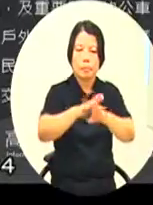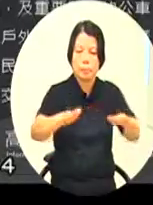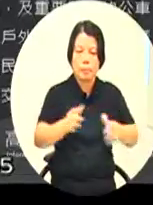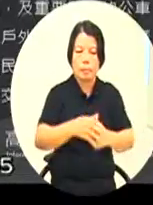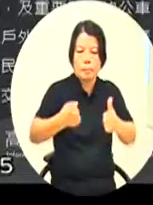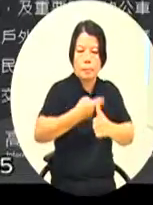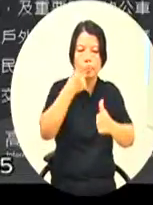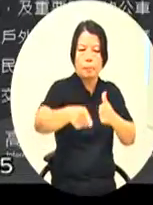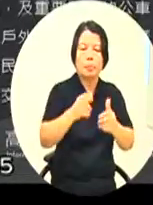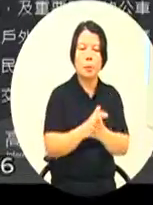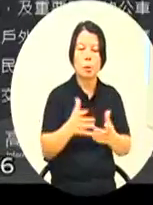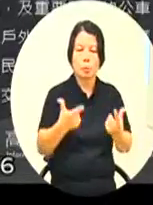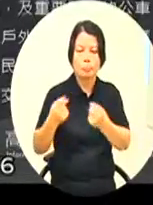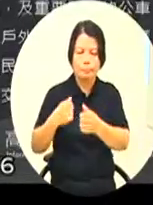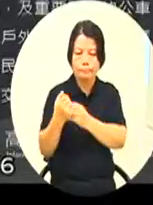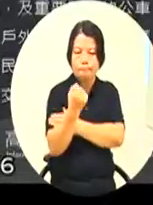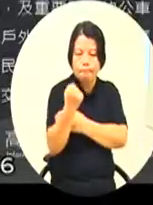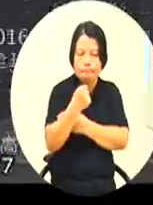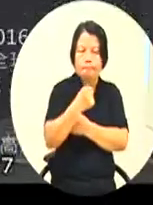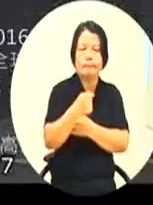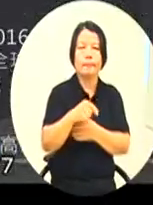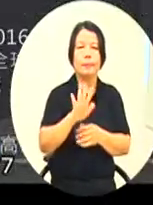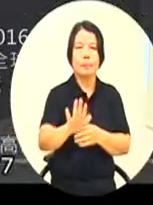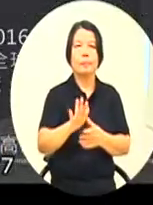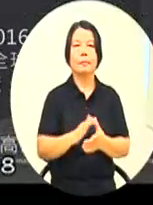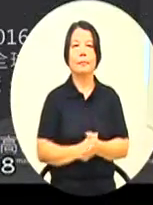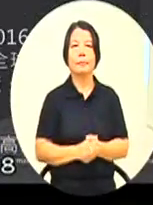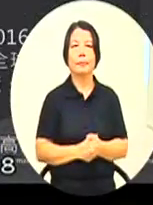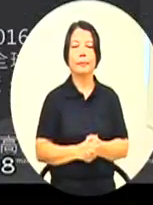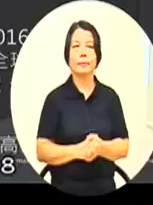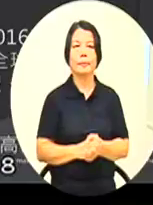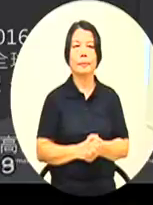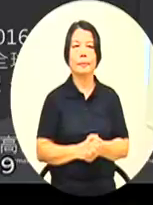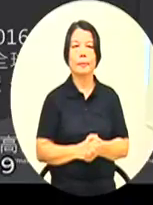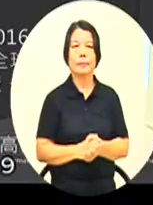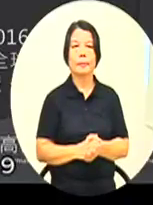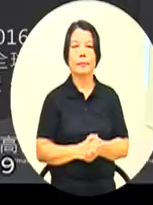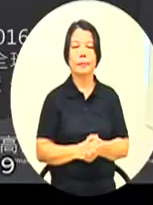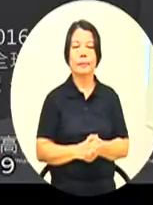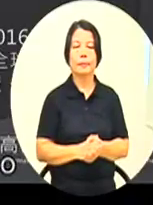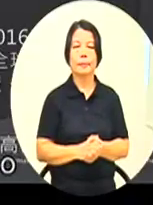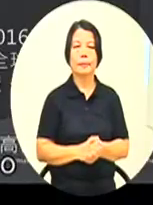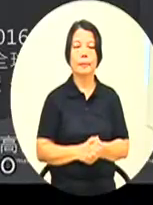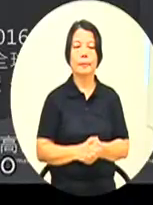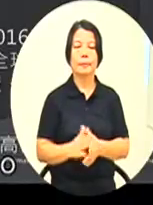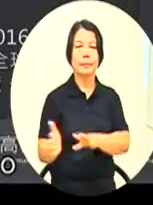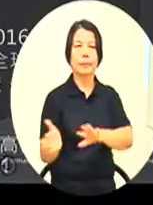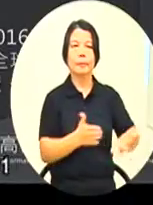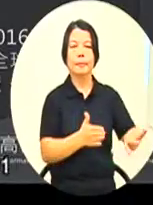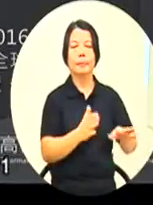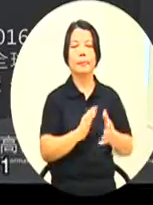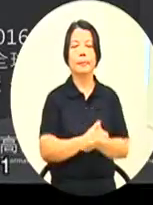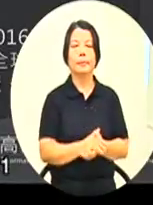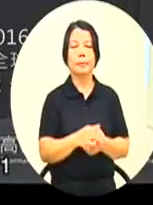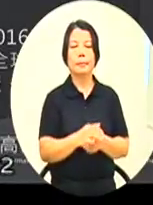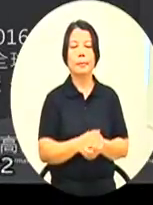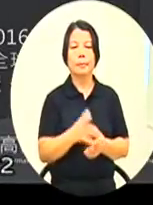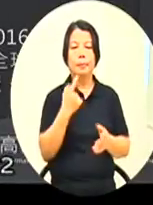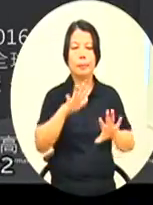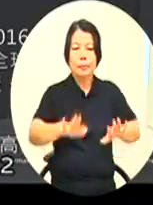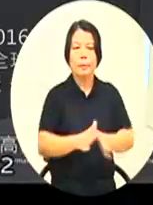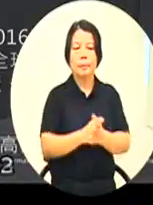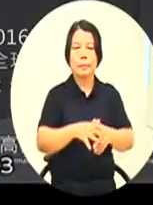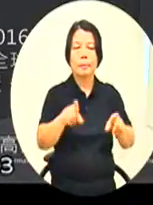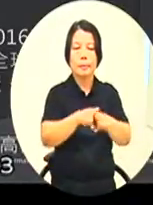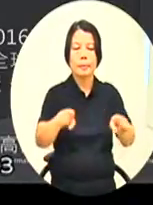做这种尝试的努力。好，接下来，那再来就是我们当然也有透过平面媒体